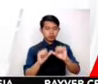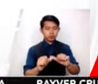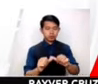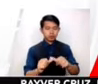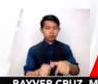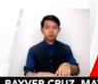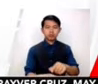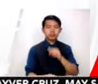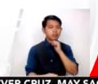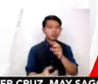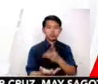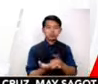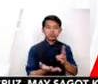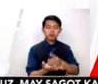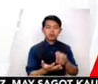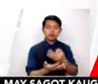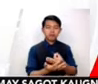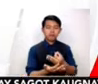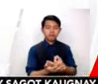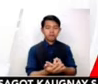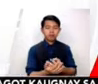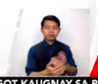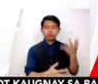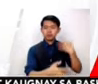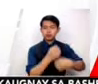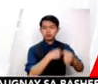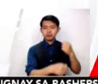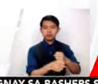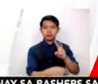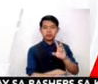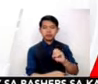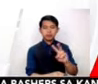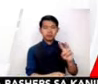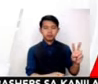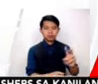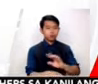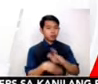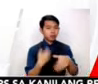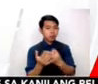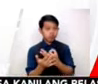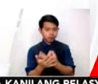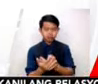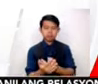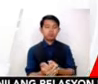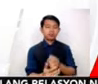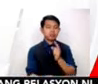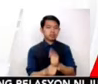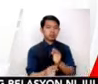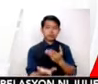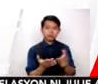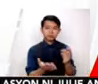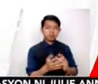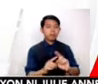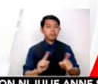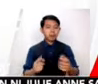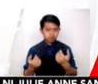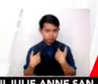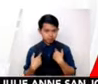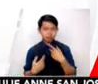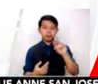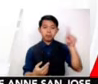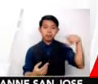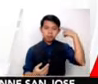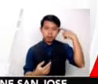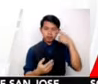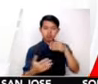Integrated News, sinabi ng BC na walang misuse ng anumang pondo. Ang meron daw, walang katapusang political attack mula sa Alyansang Makabayan